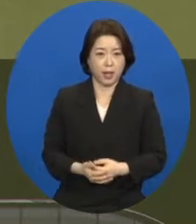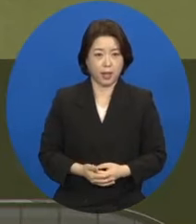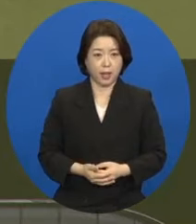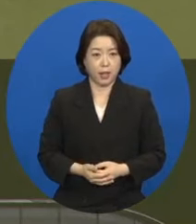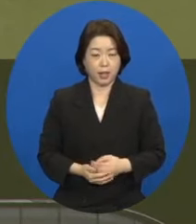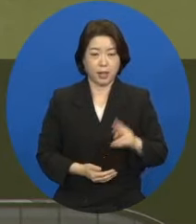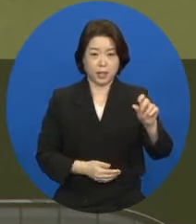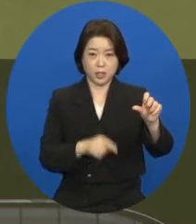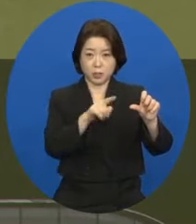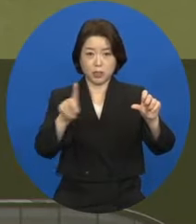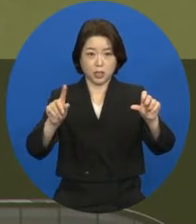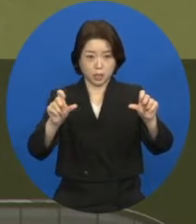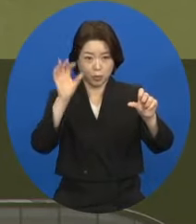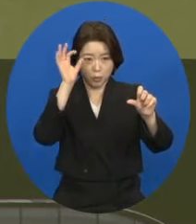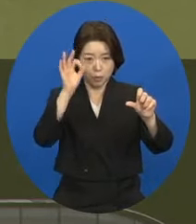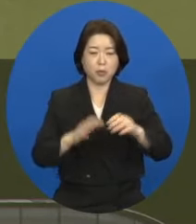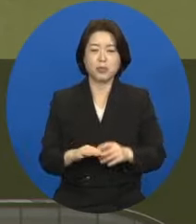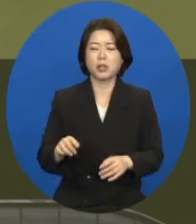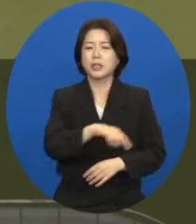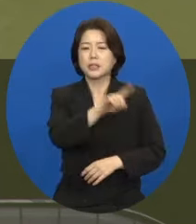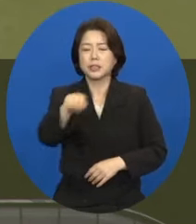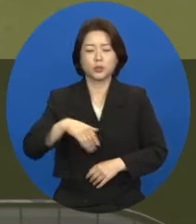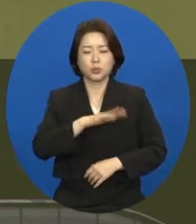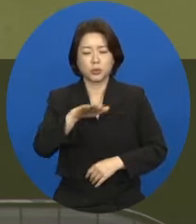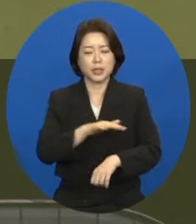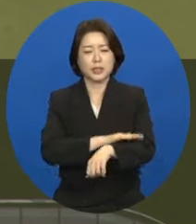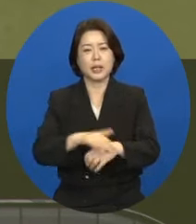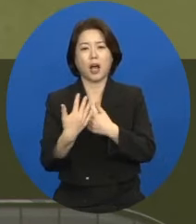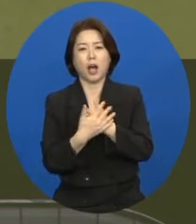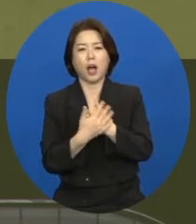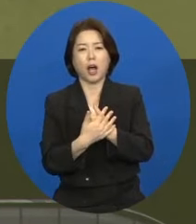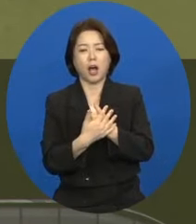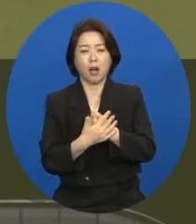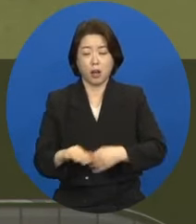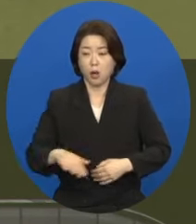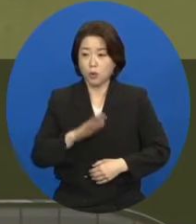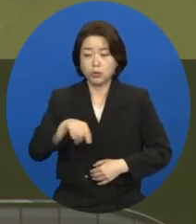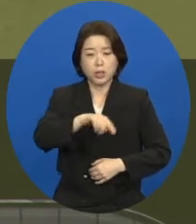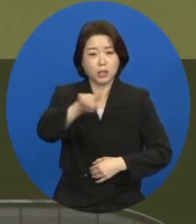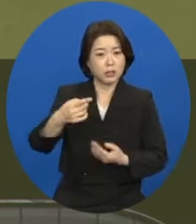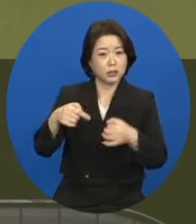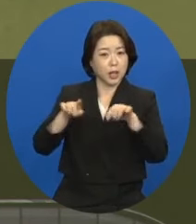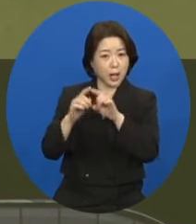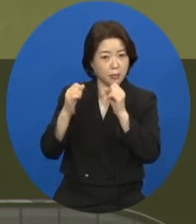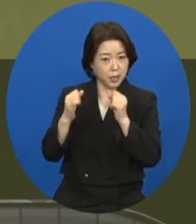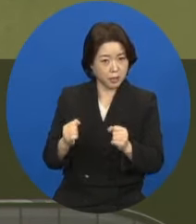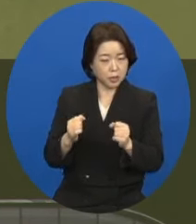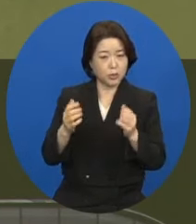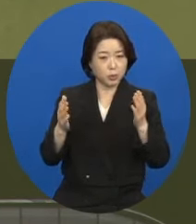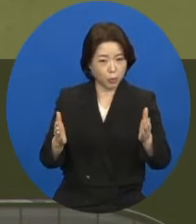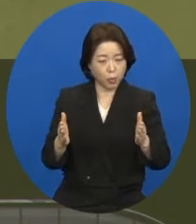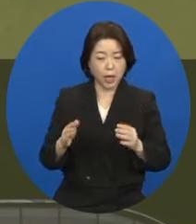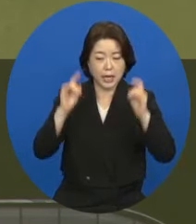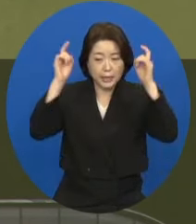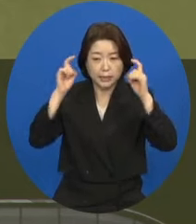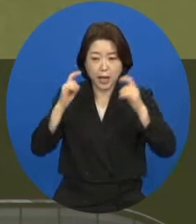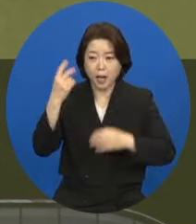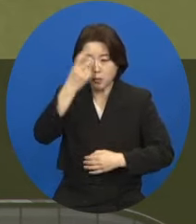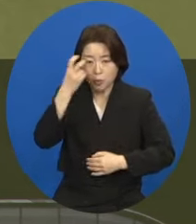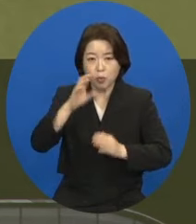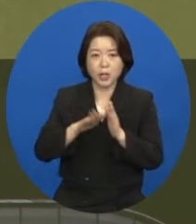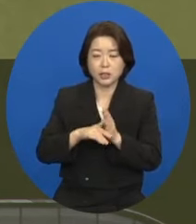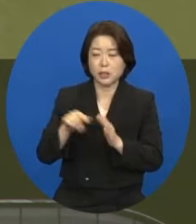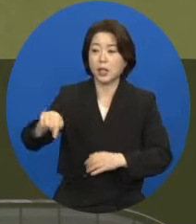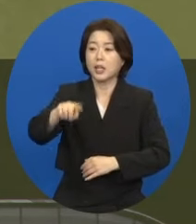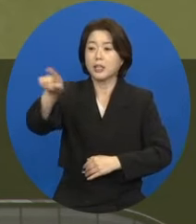보십시오. 그들은 우리에게 매우 잘하여 준 사람들입니다. 오히려 우리가 그들과 함께 있으면서 양을 칠 동안에는 그들이 밤이나